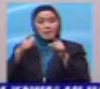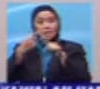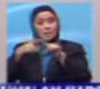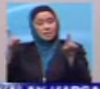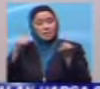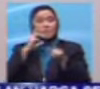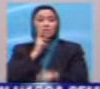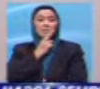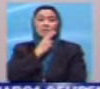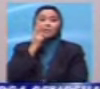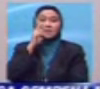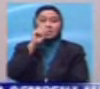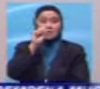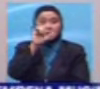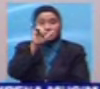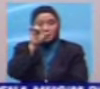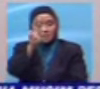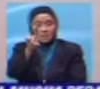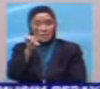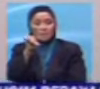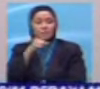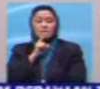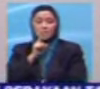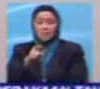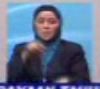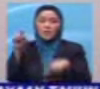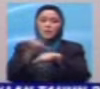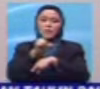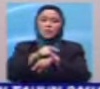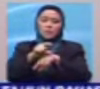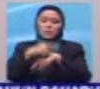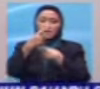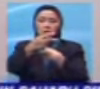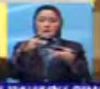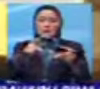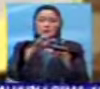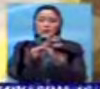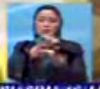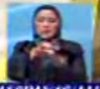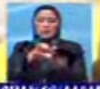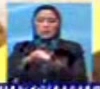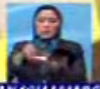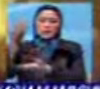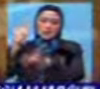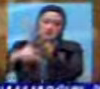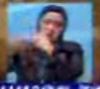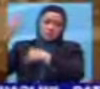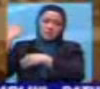30 tahun lalu. Wartawan Zera Zamri ada butirannya.